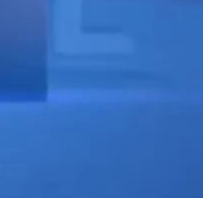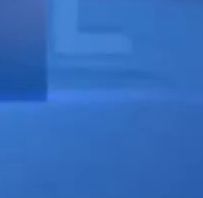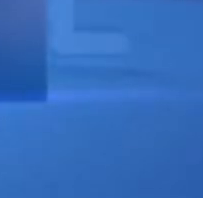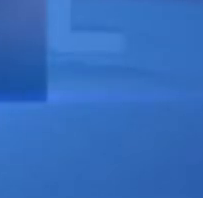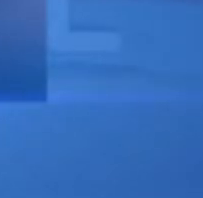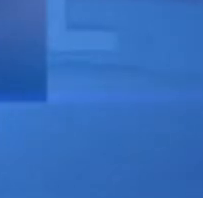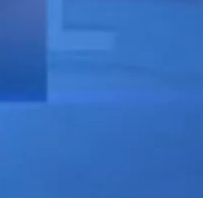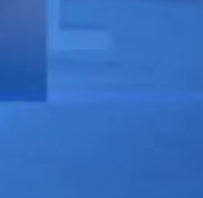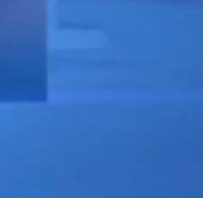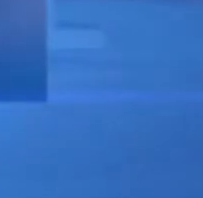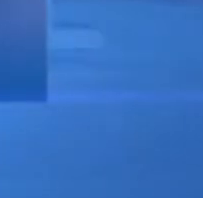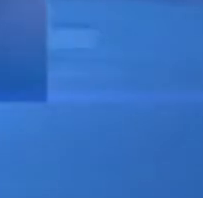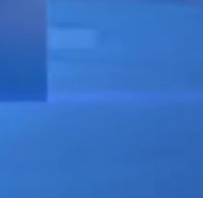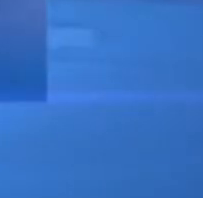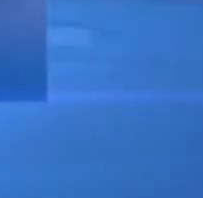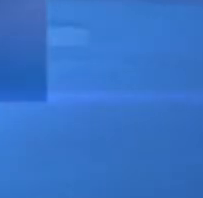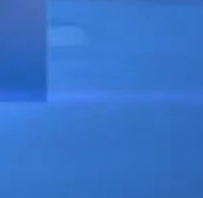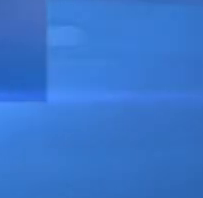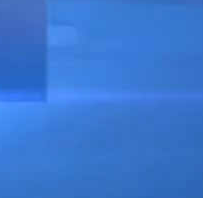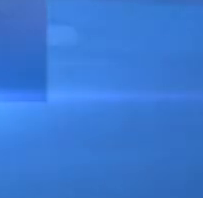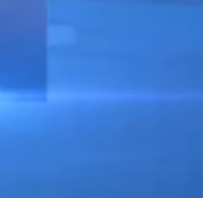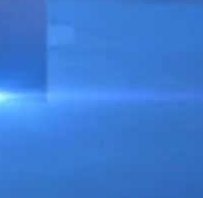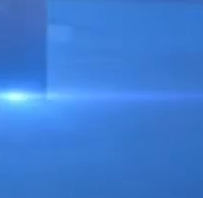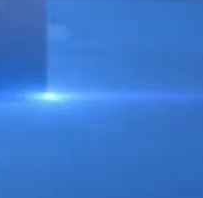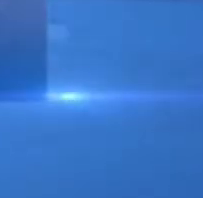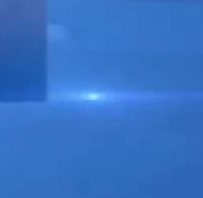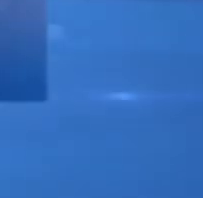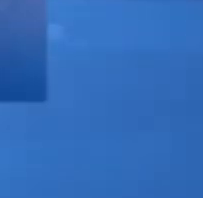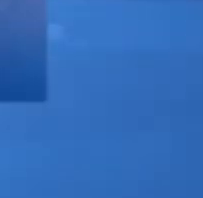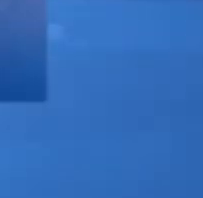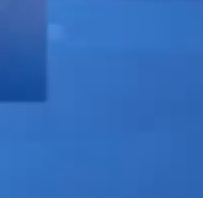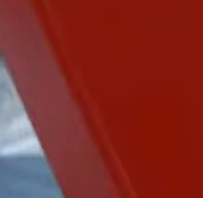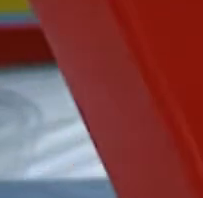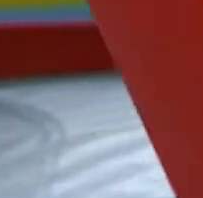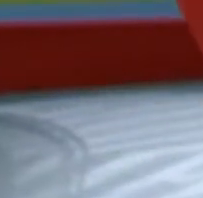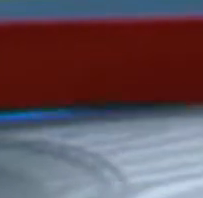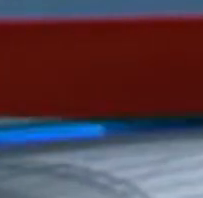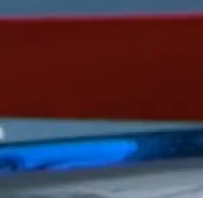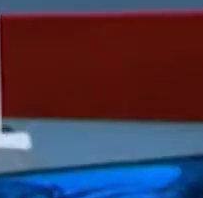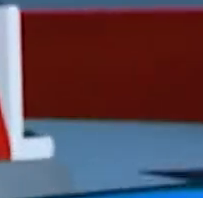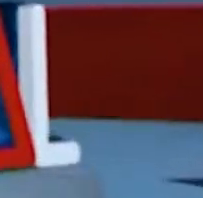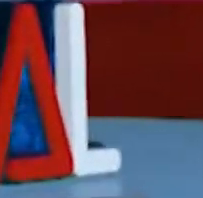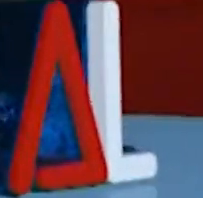Acest program este destinat și persoanelor cu deficiențe de auz.